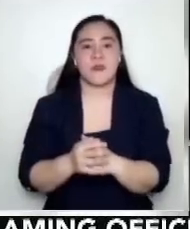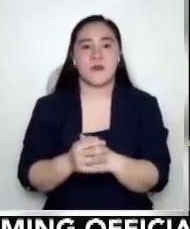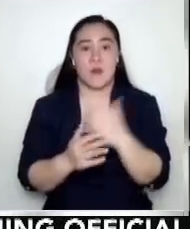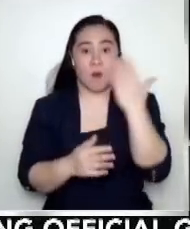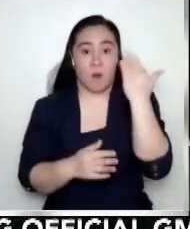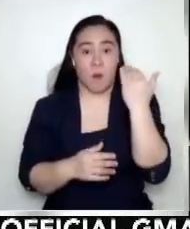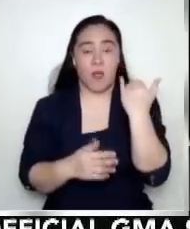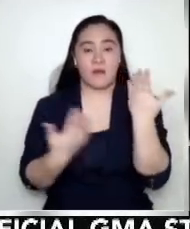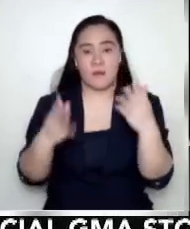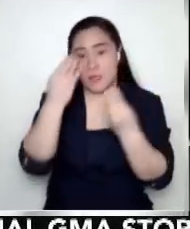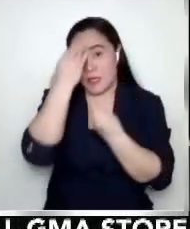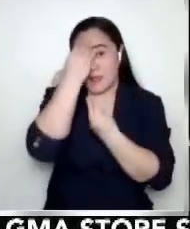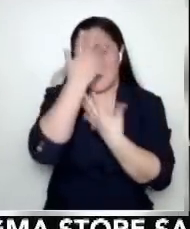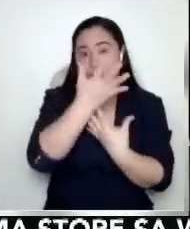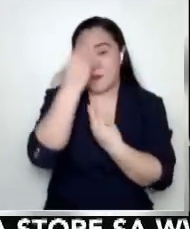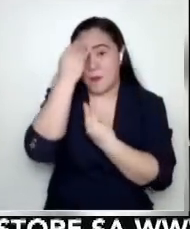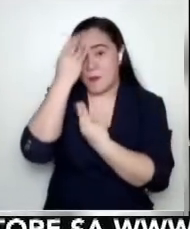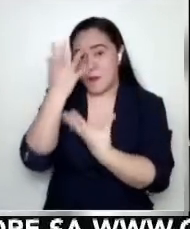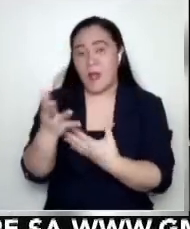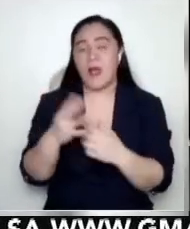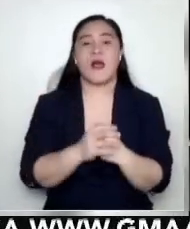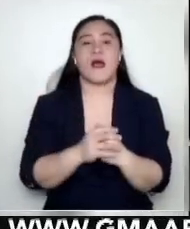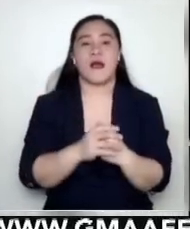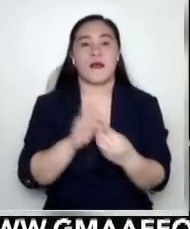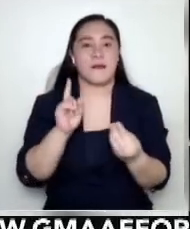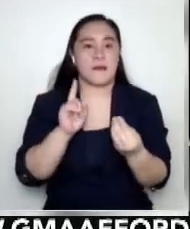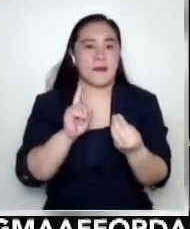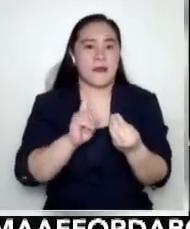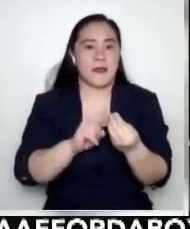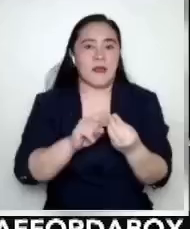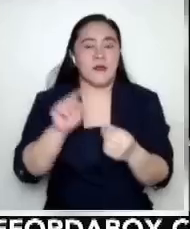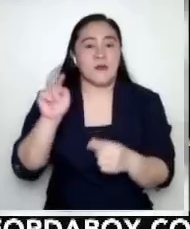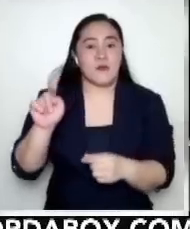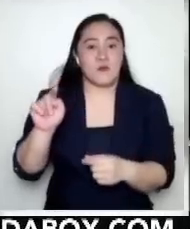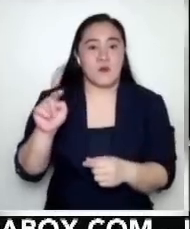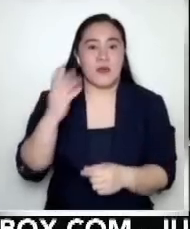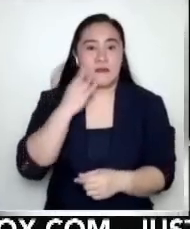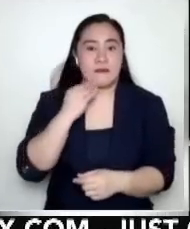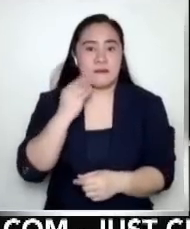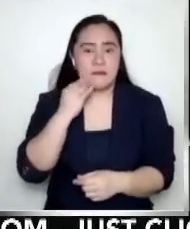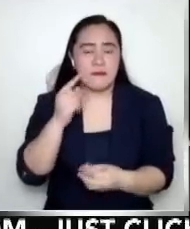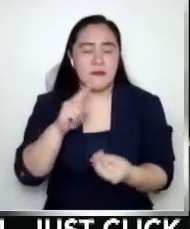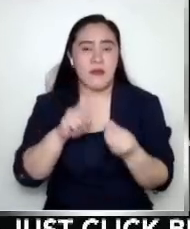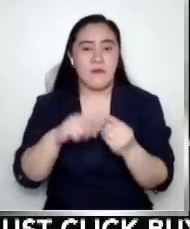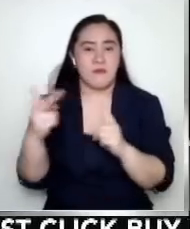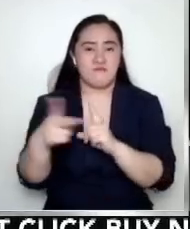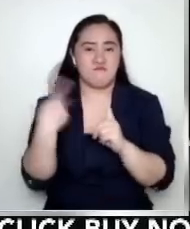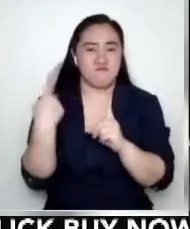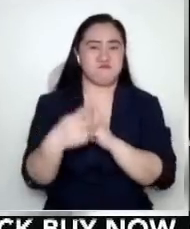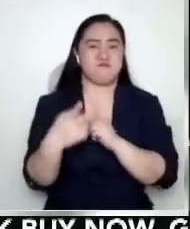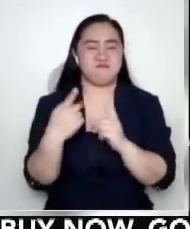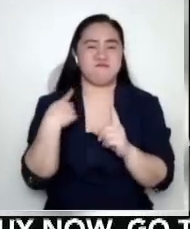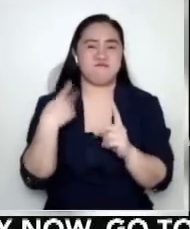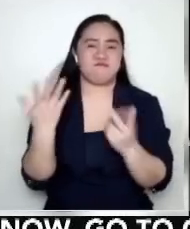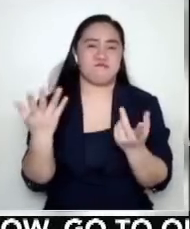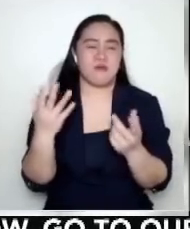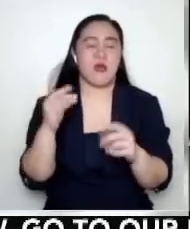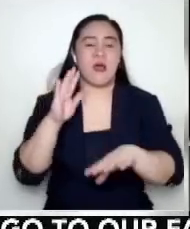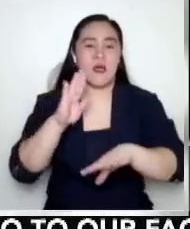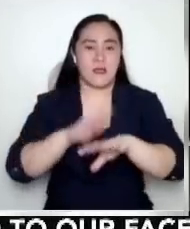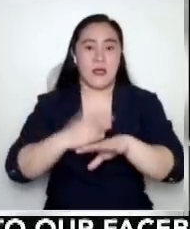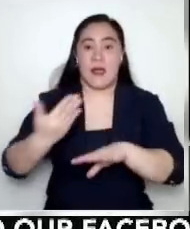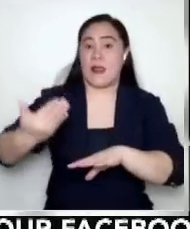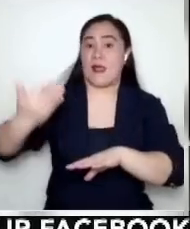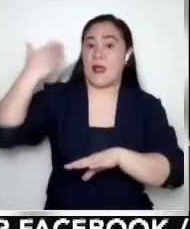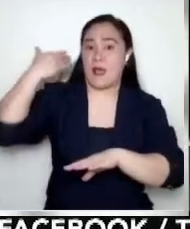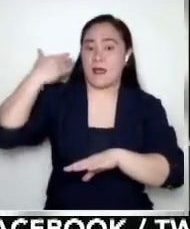niya about the son during a phone call last Friday, no,